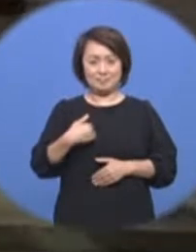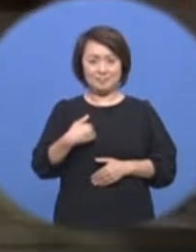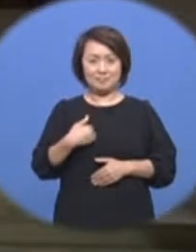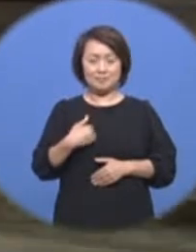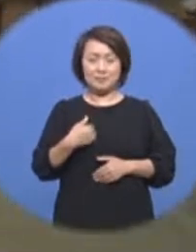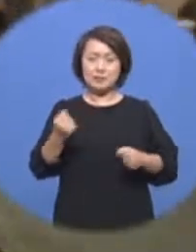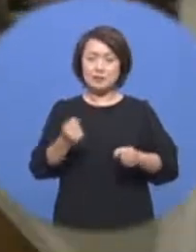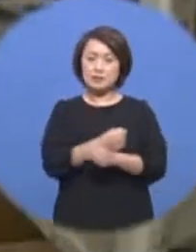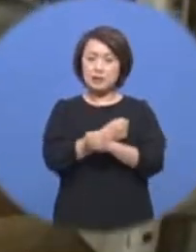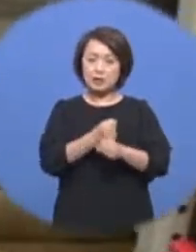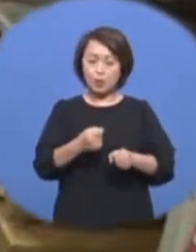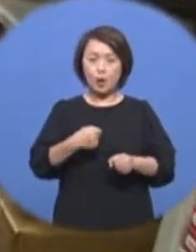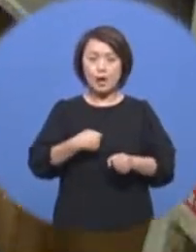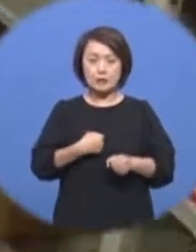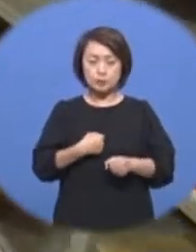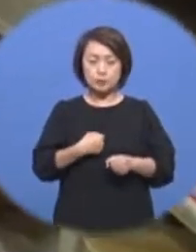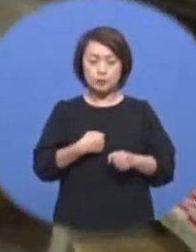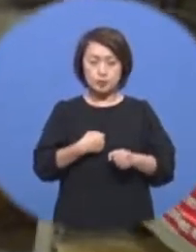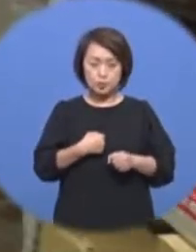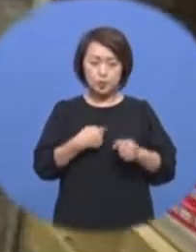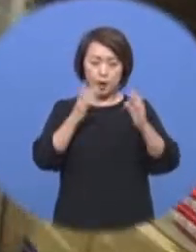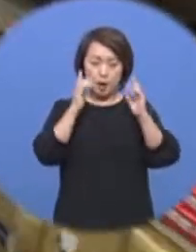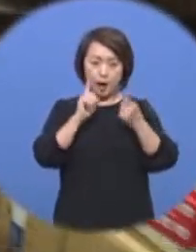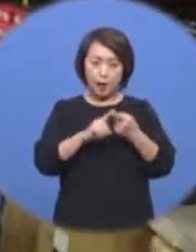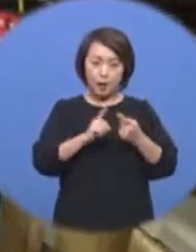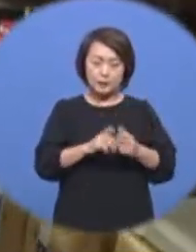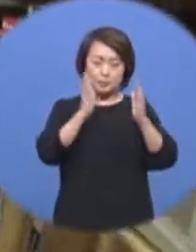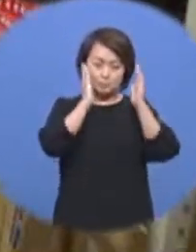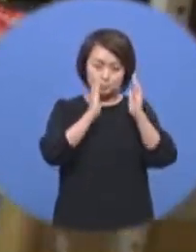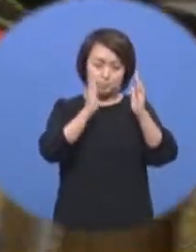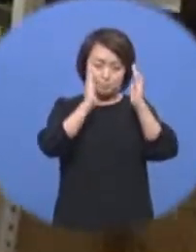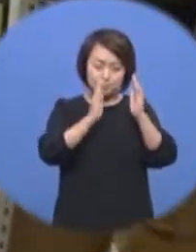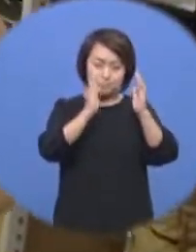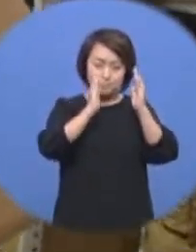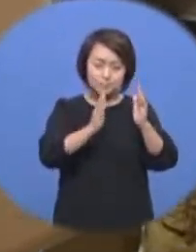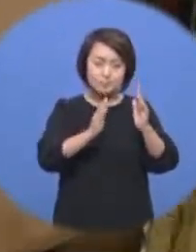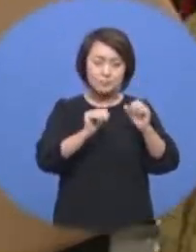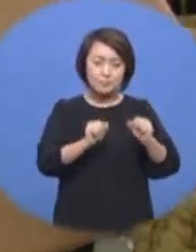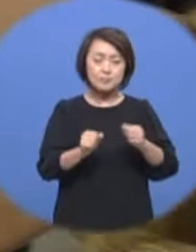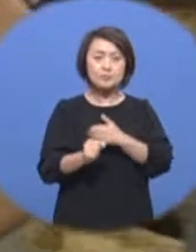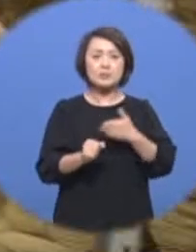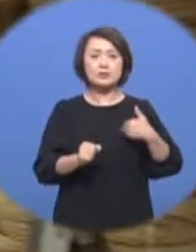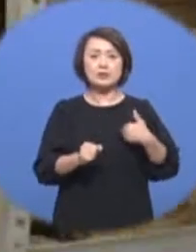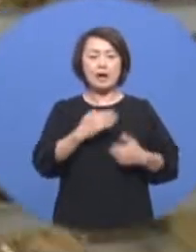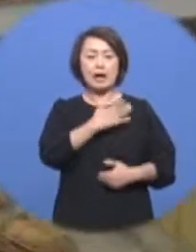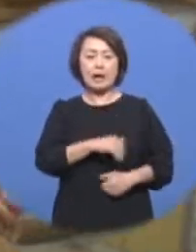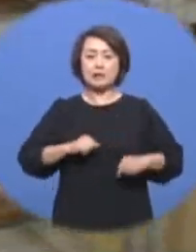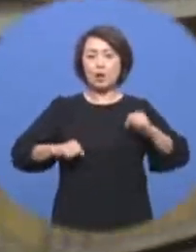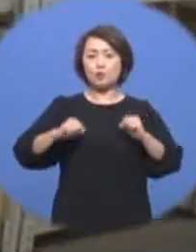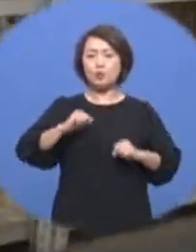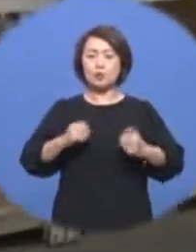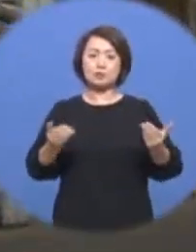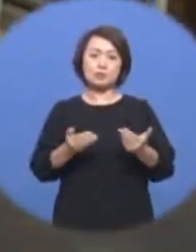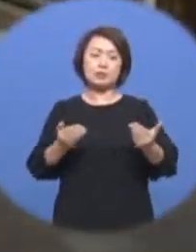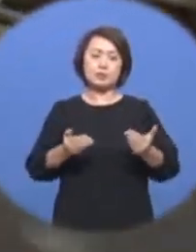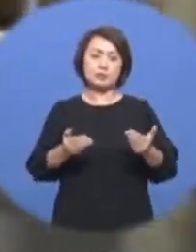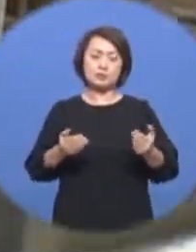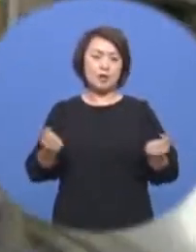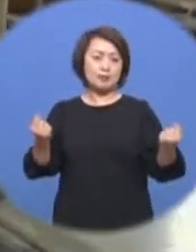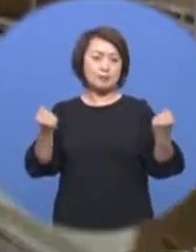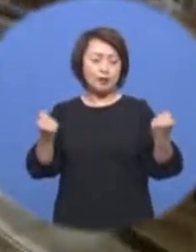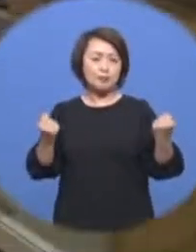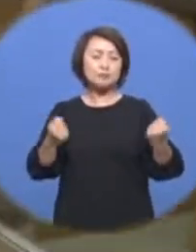は自分のペースで黙々とこなしていきます。体を動かす仕事なんで体力には自信あります